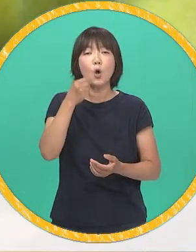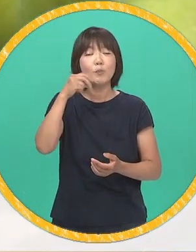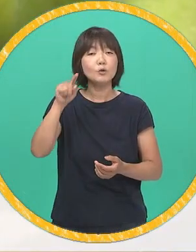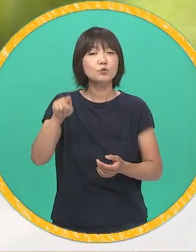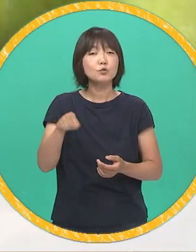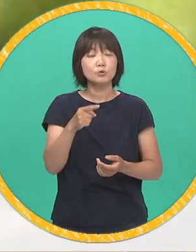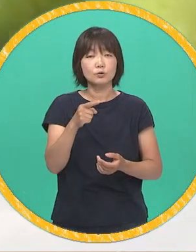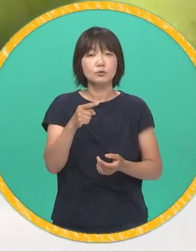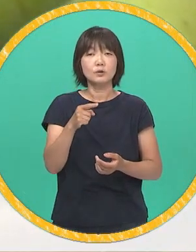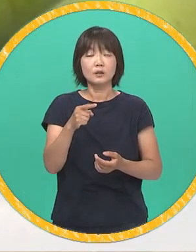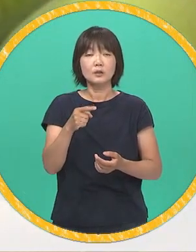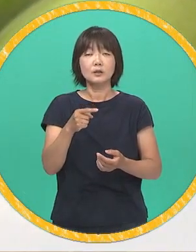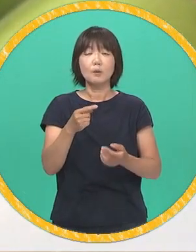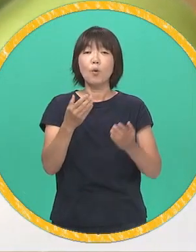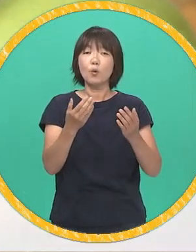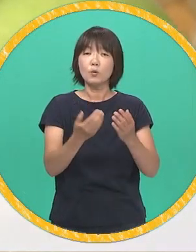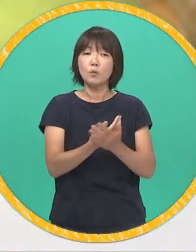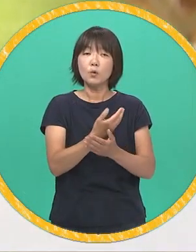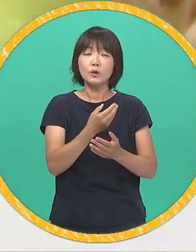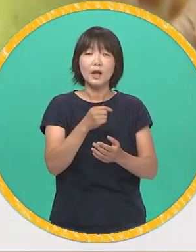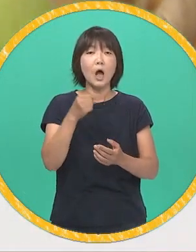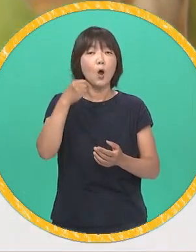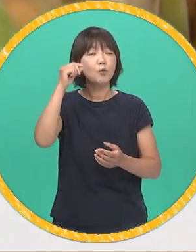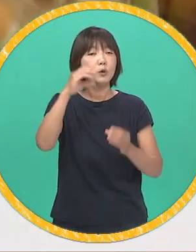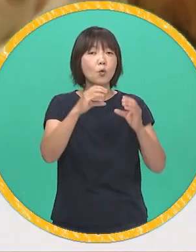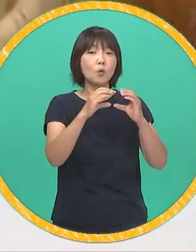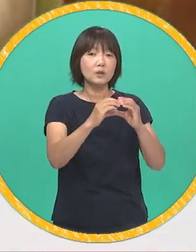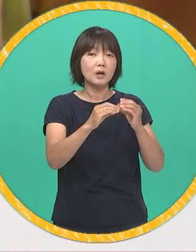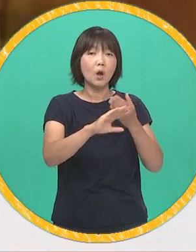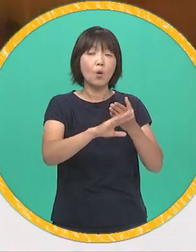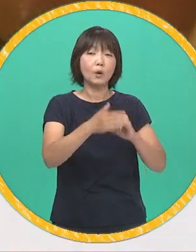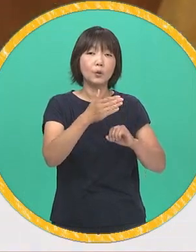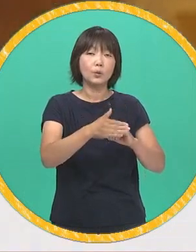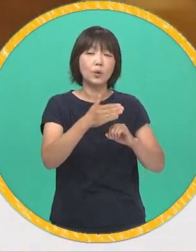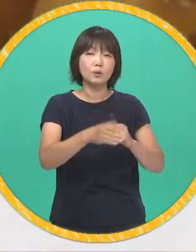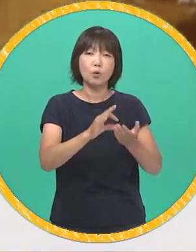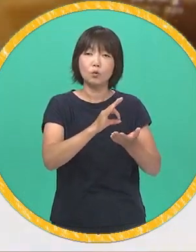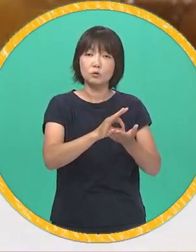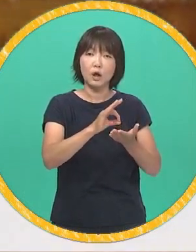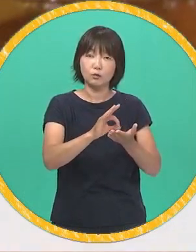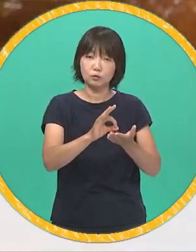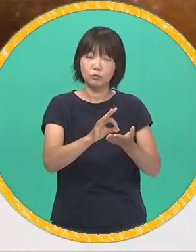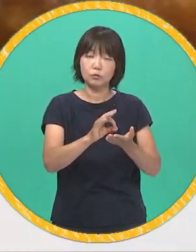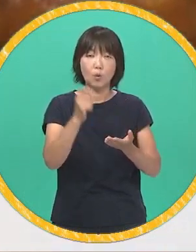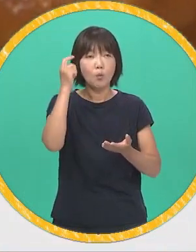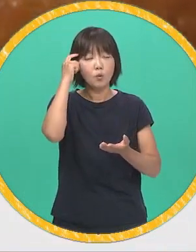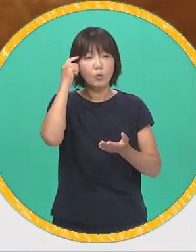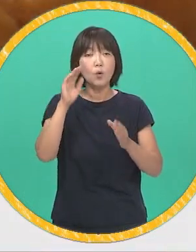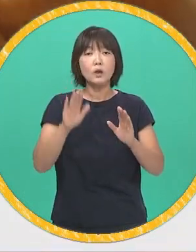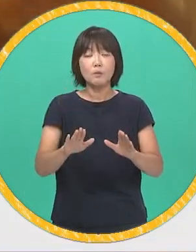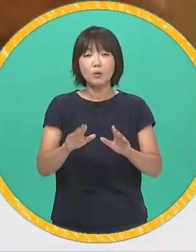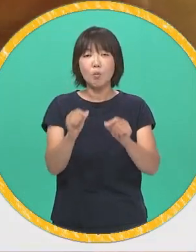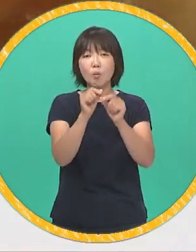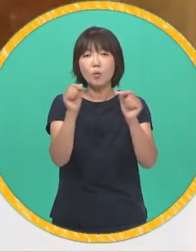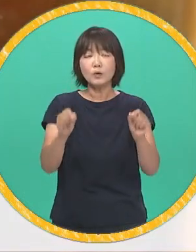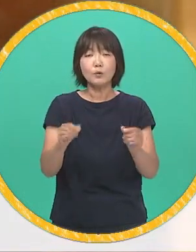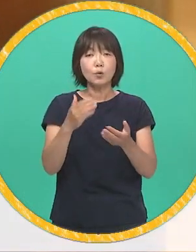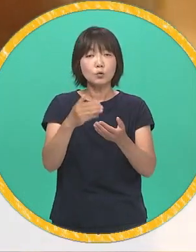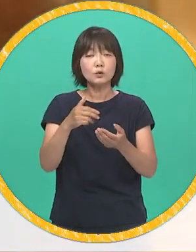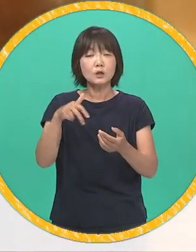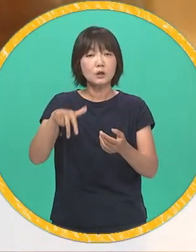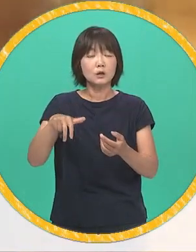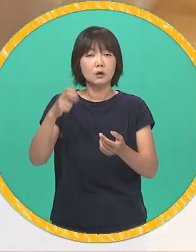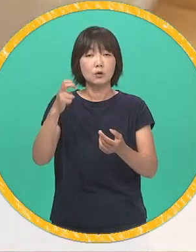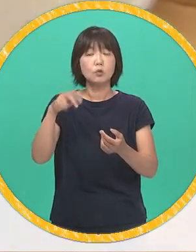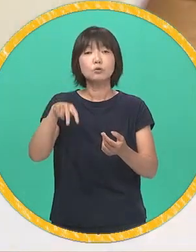もそれで余ったその恵みがほかの部分にいろいろ使えるというふうに思うと桜今食品ロスじゃないですけどなんか